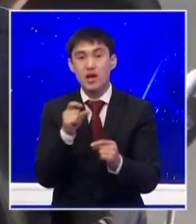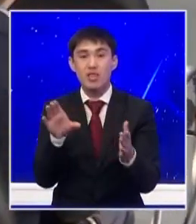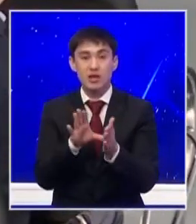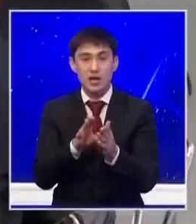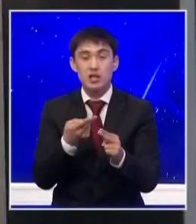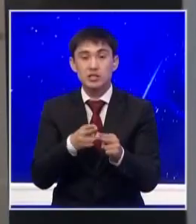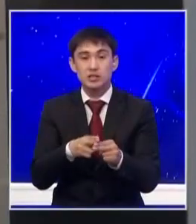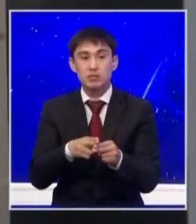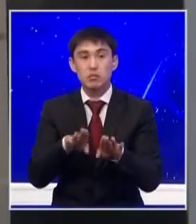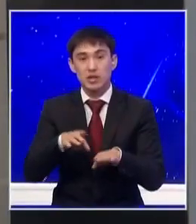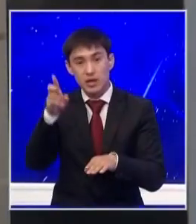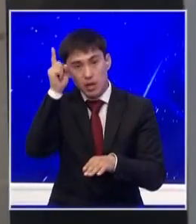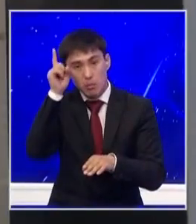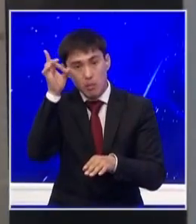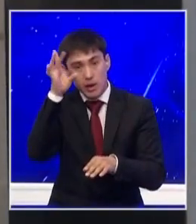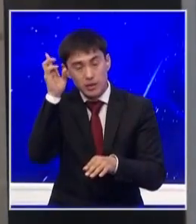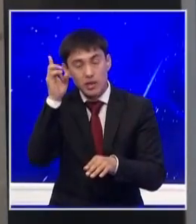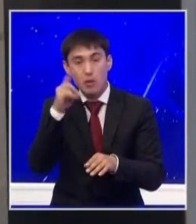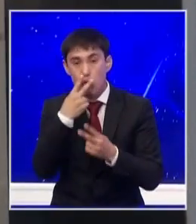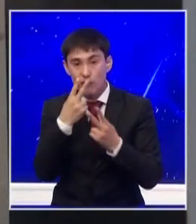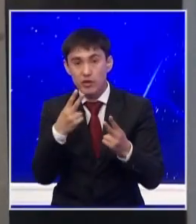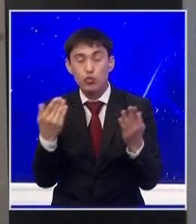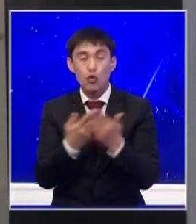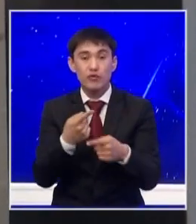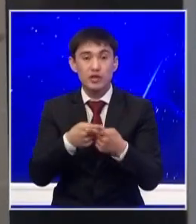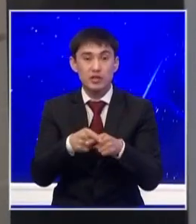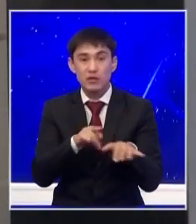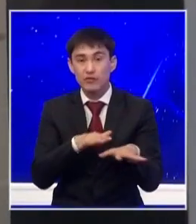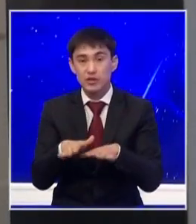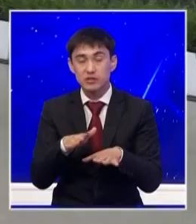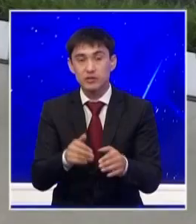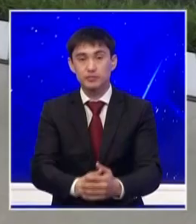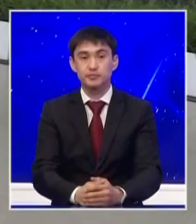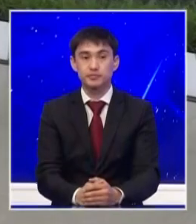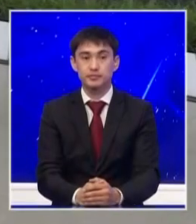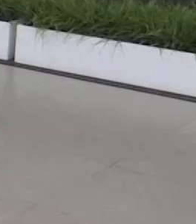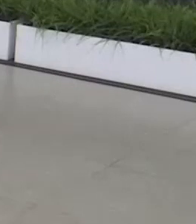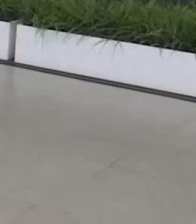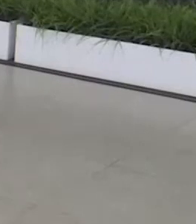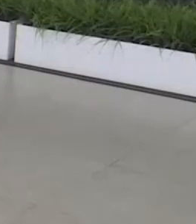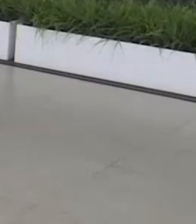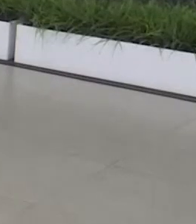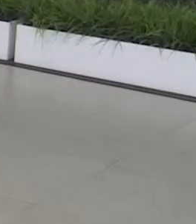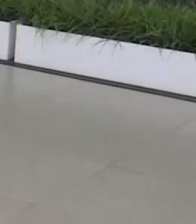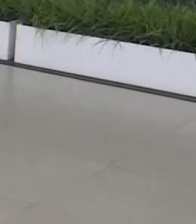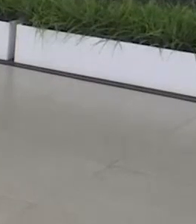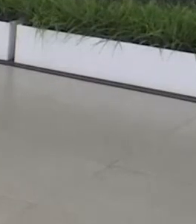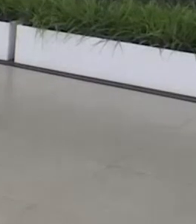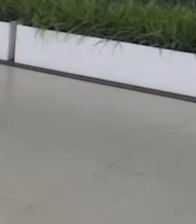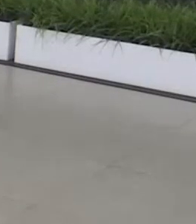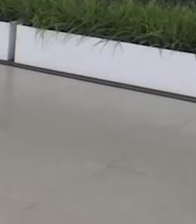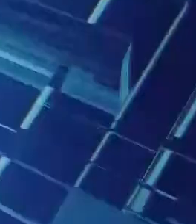часть из них побывала в Германии наглядно увидев новые технологии в действии единоборнбаева на дирхамзин телеканал